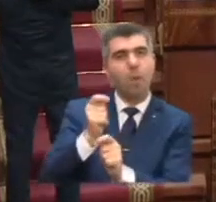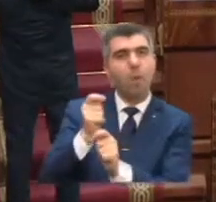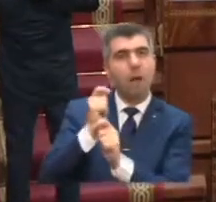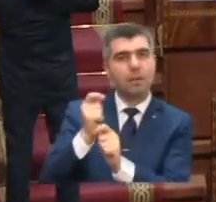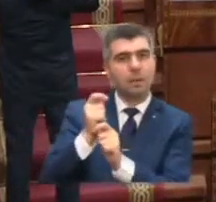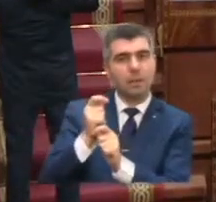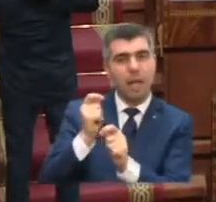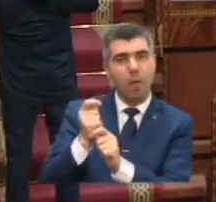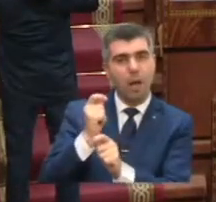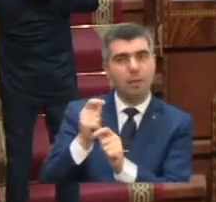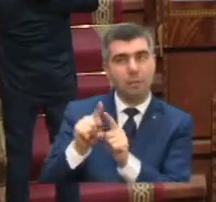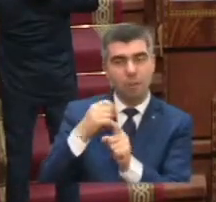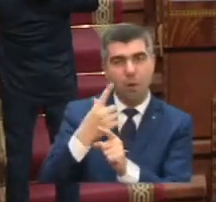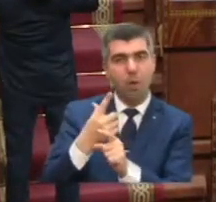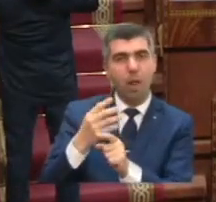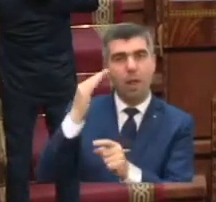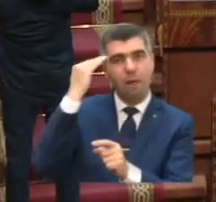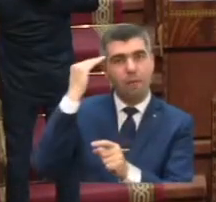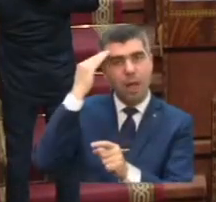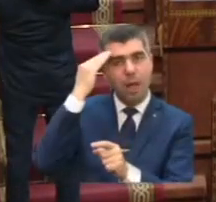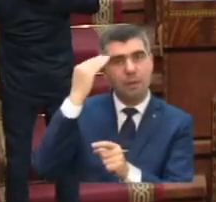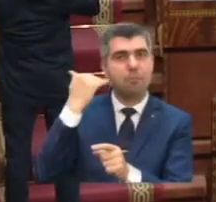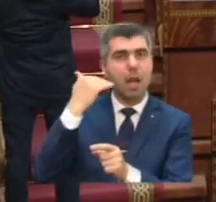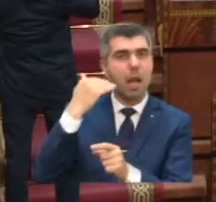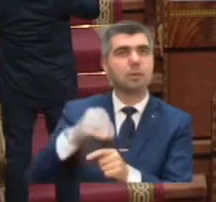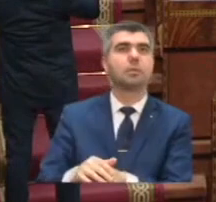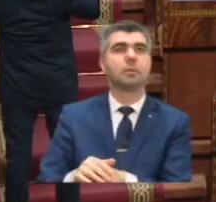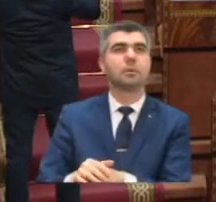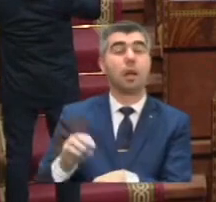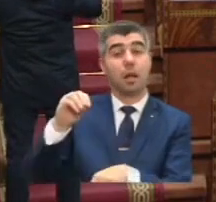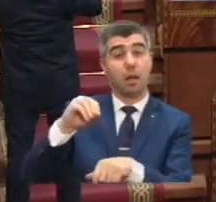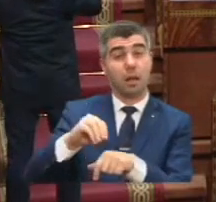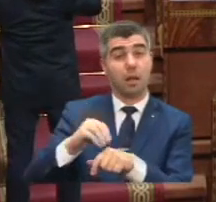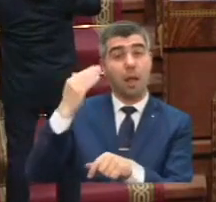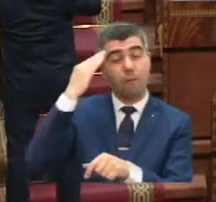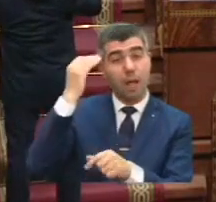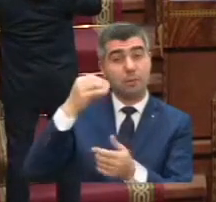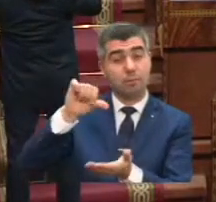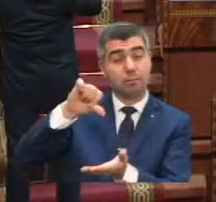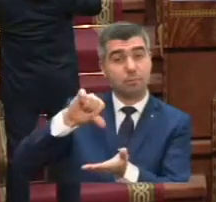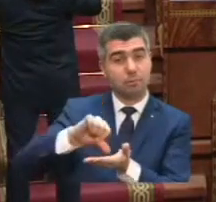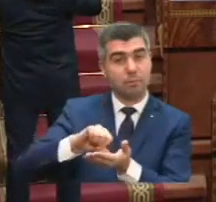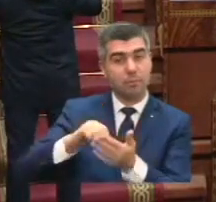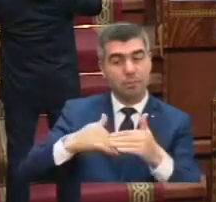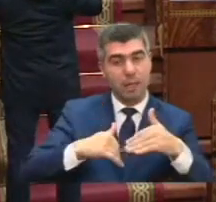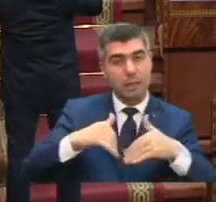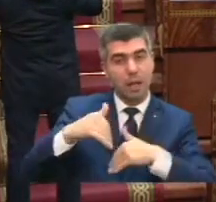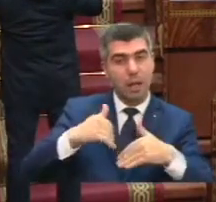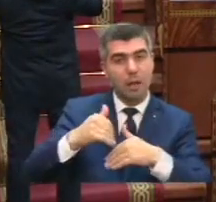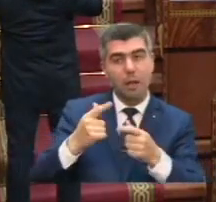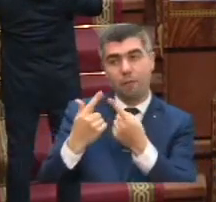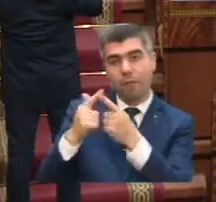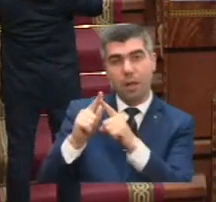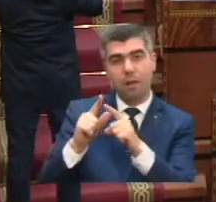مكناس. أركز الحديث هنا على الطريق الجهوي رقم 501 الذي تربط مدينة فاس بقرية بو محمد، حيث يعرف هذا المقطع تآكلا